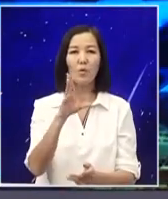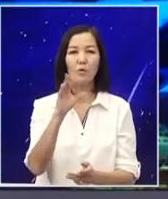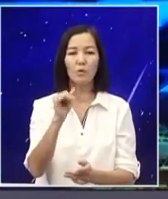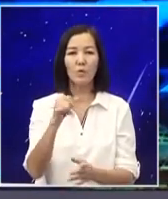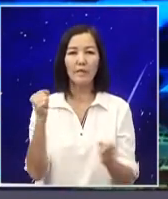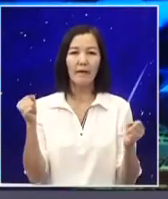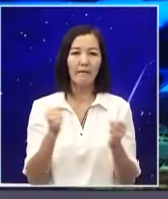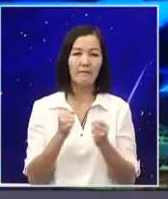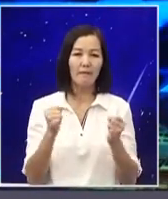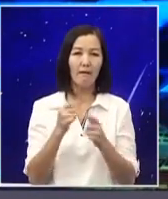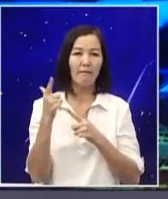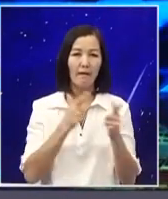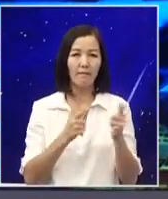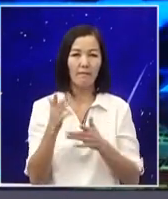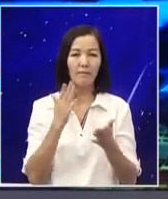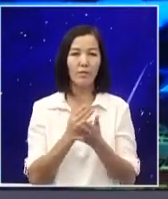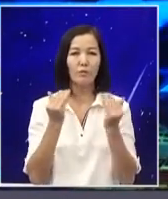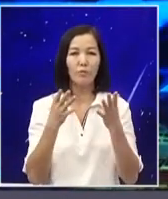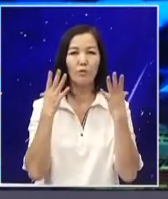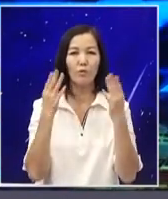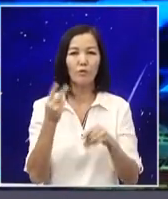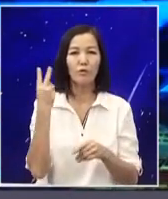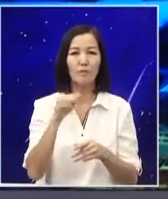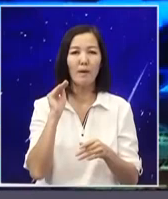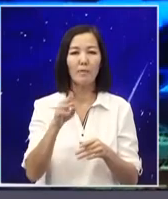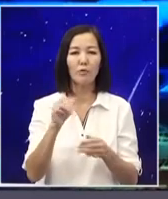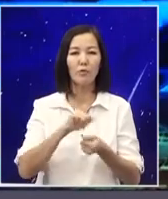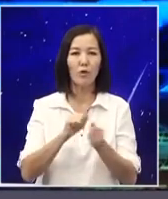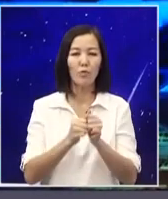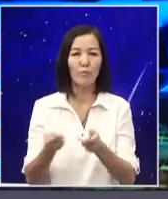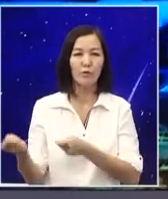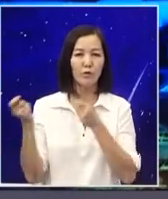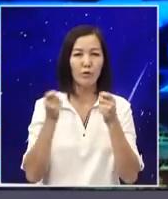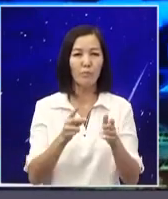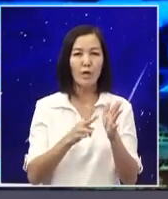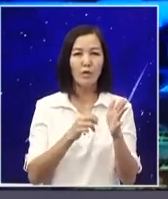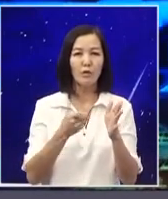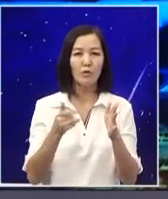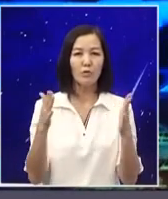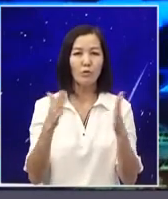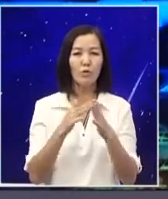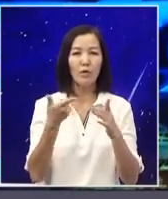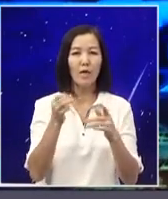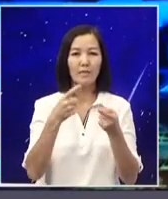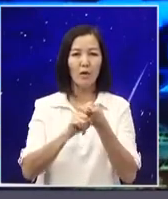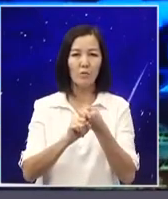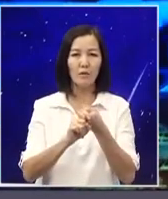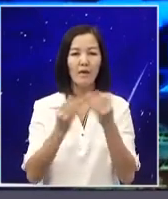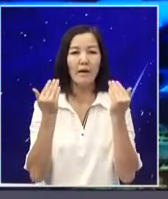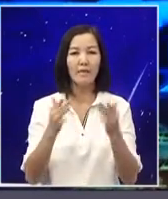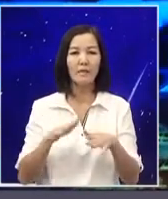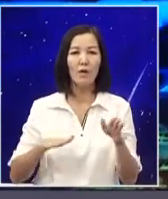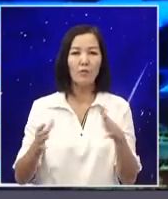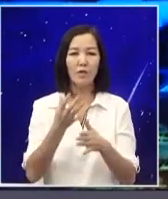Көксулықтар қысқа қамданып жатыр. Бүгінгі күнге 20 мың тоннадан аса көмір түсіріліпті. 700-ге жуық үй табиғи газға қосылған.